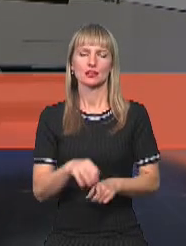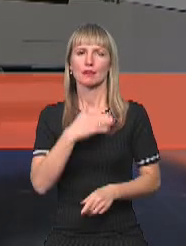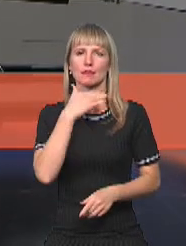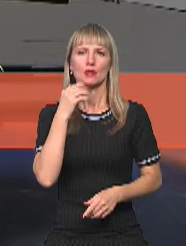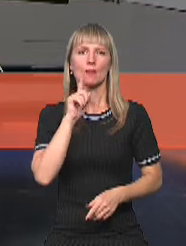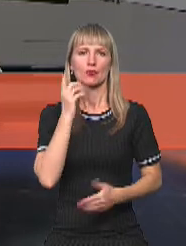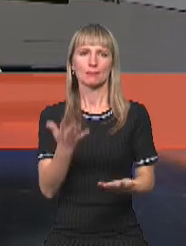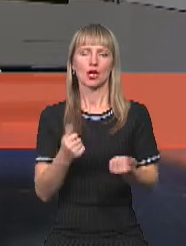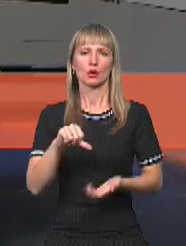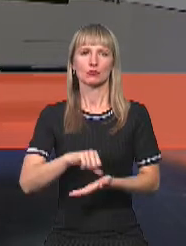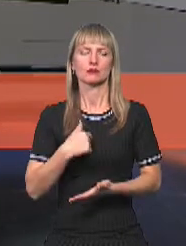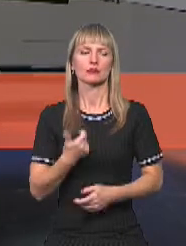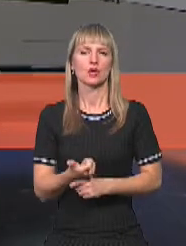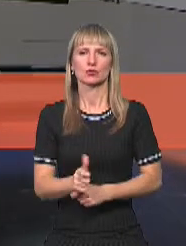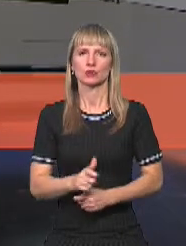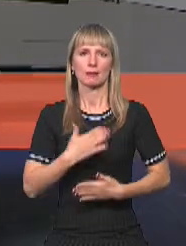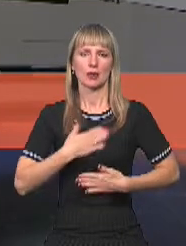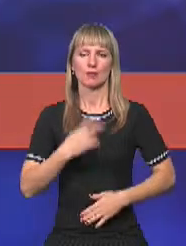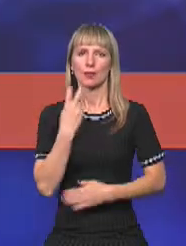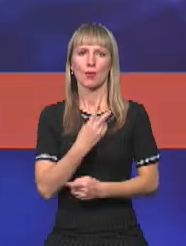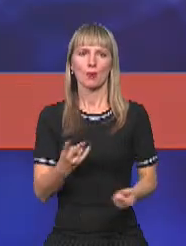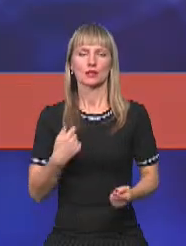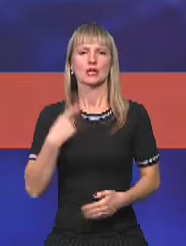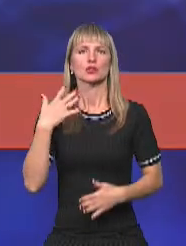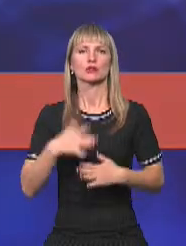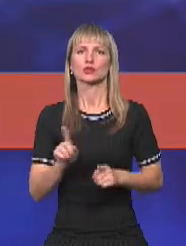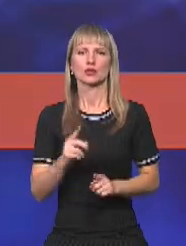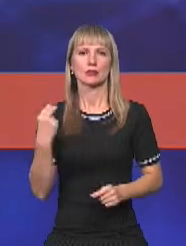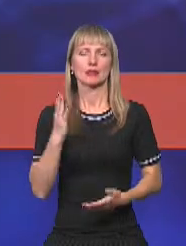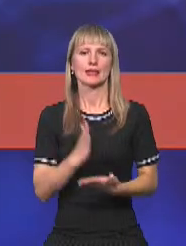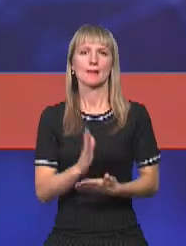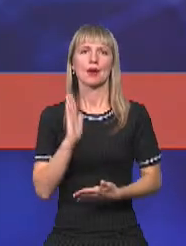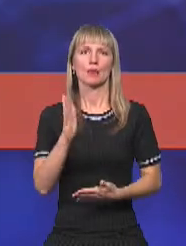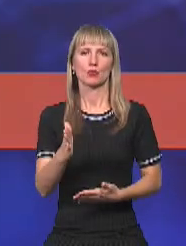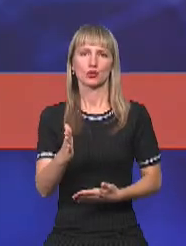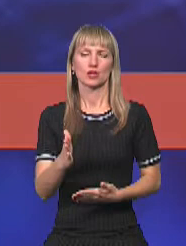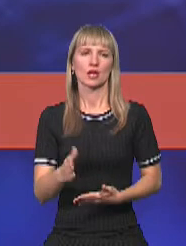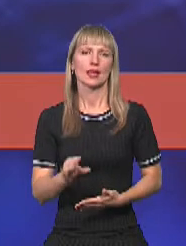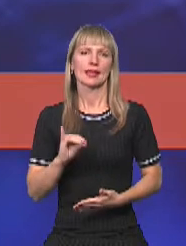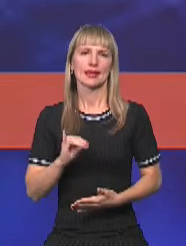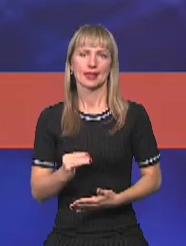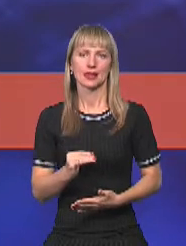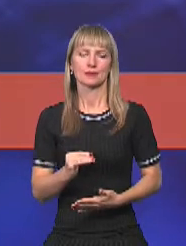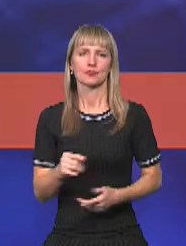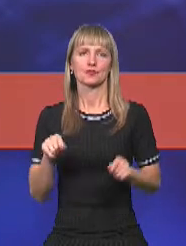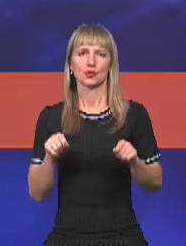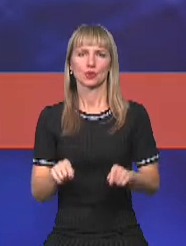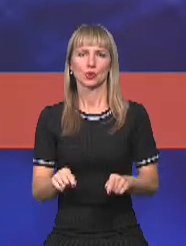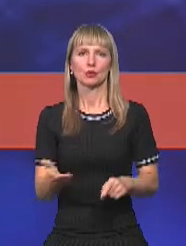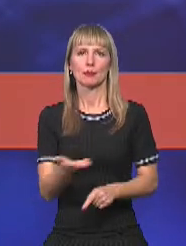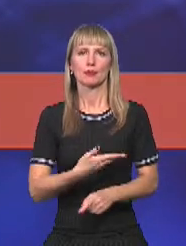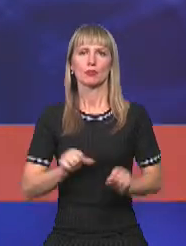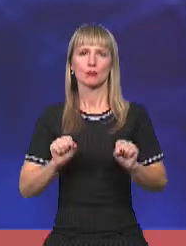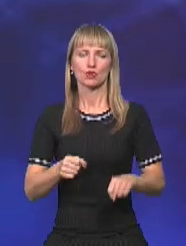багато молоді бере участь, мені було надзвичайно приємно це побачити. Я зрозумів, що в Запоріжжі є майбутнє. Ось. І тут ми